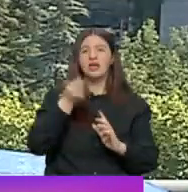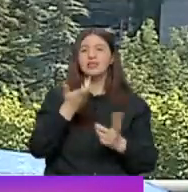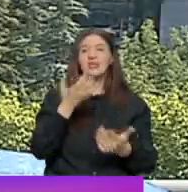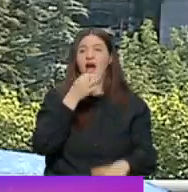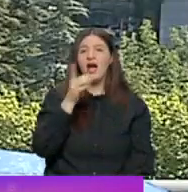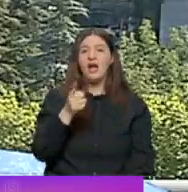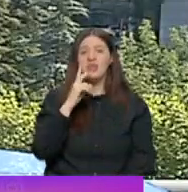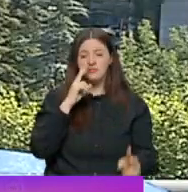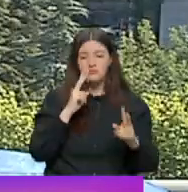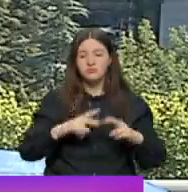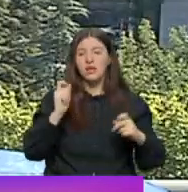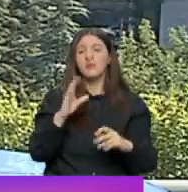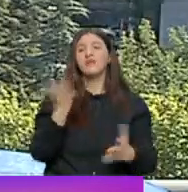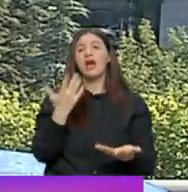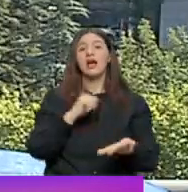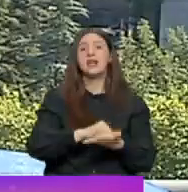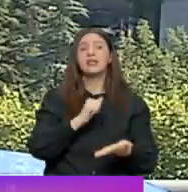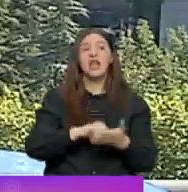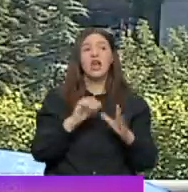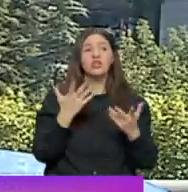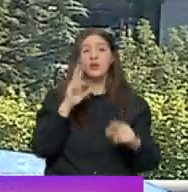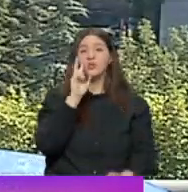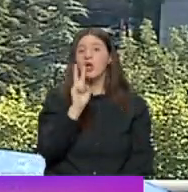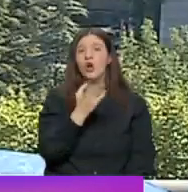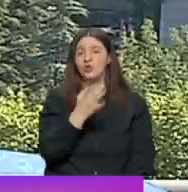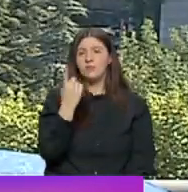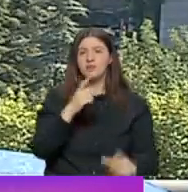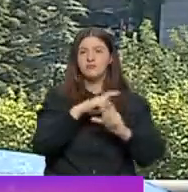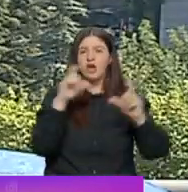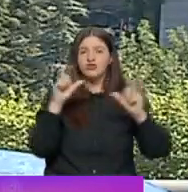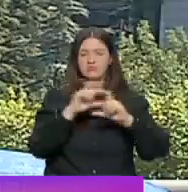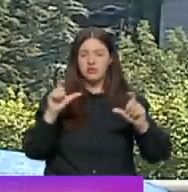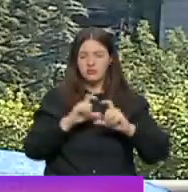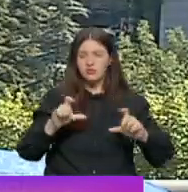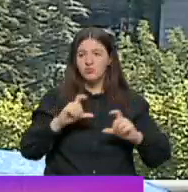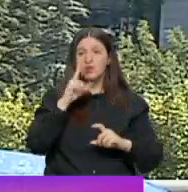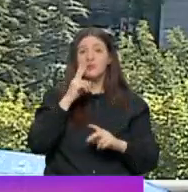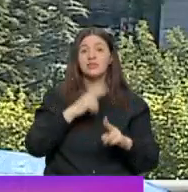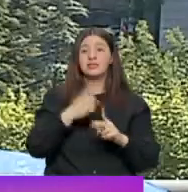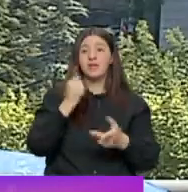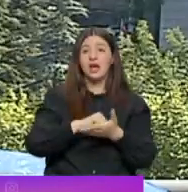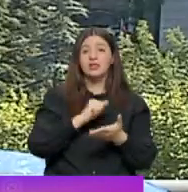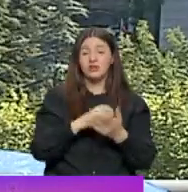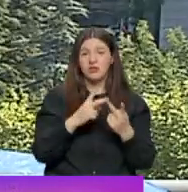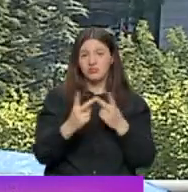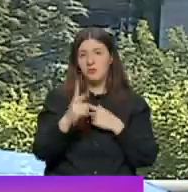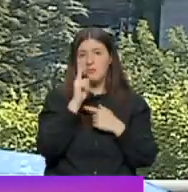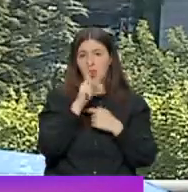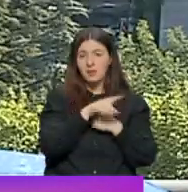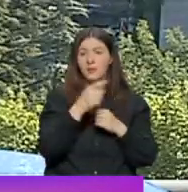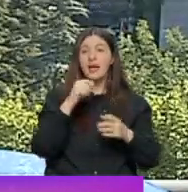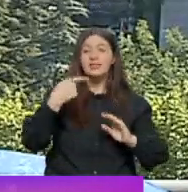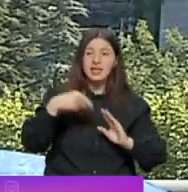Ankara'da ele alındı ya da gazeteler acaba nasıl gördü? Bir manşet manşet bakalım. Hızlı bir gazete turu yapalım.